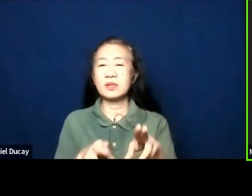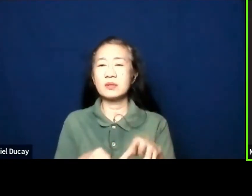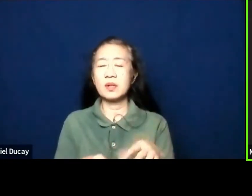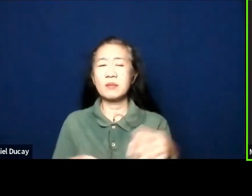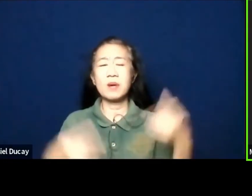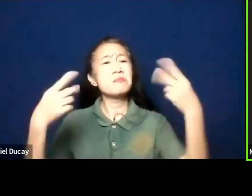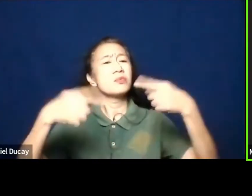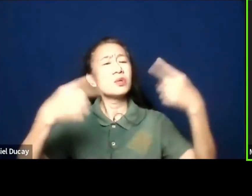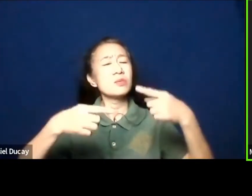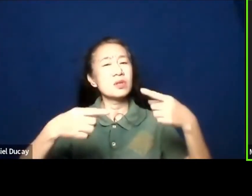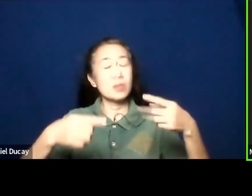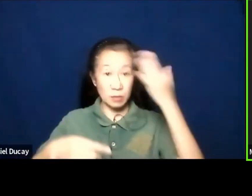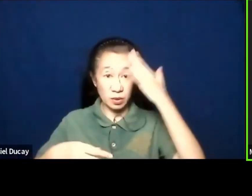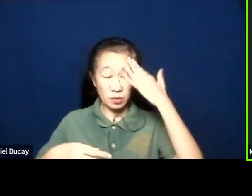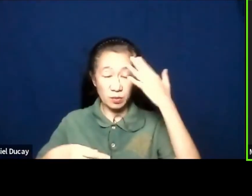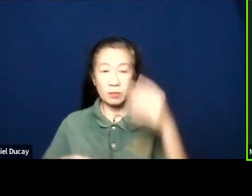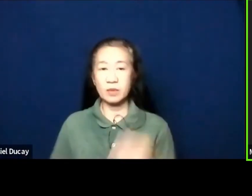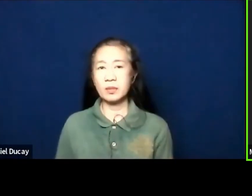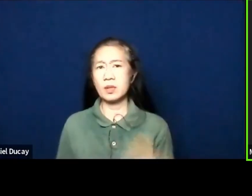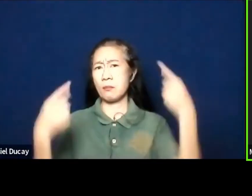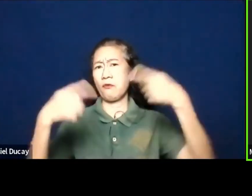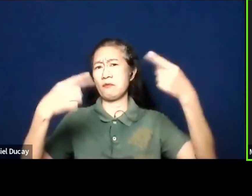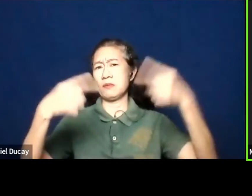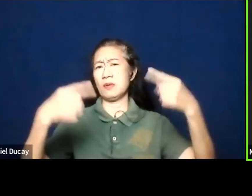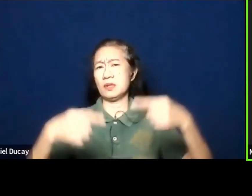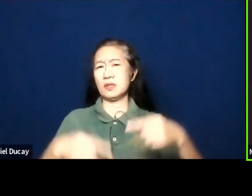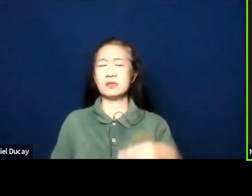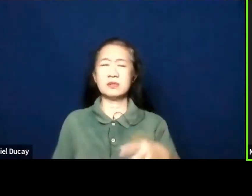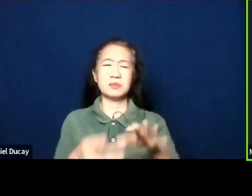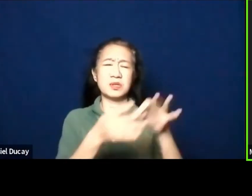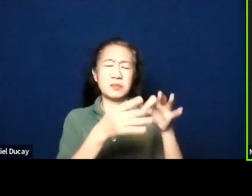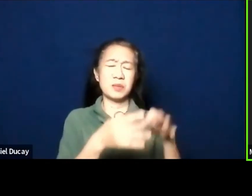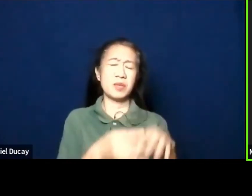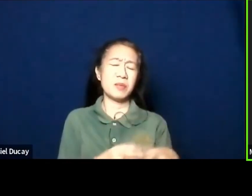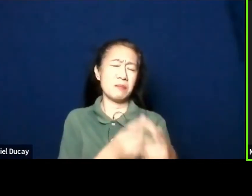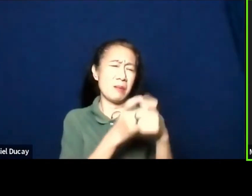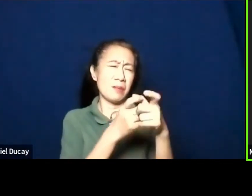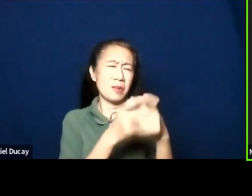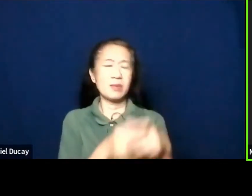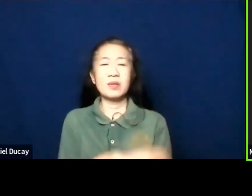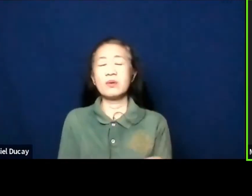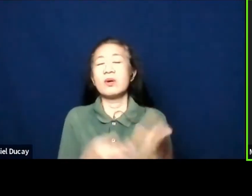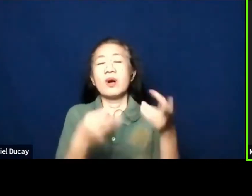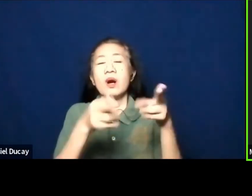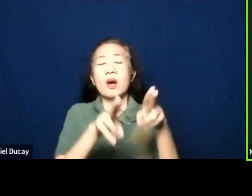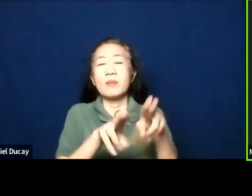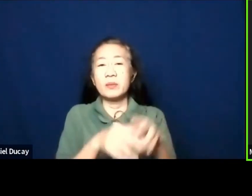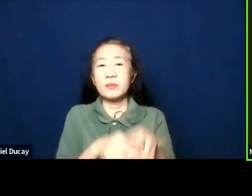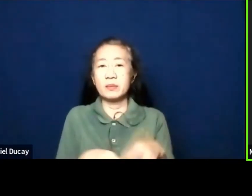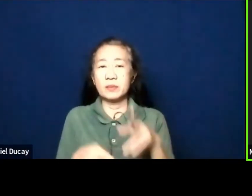niyo ba to? Yung may nangyayaring paglalaban tulad ng nagaganap sa Mindanao.